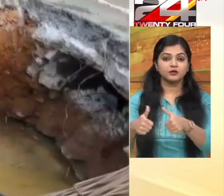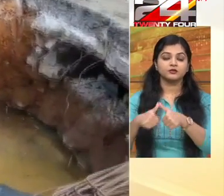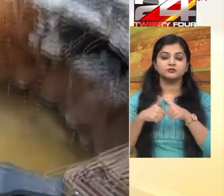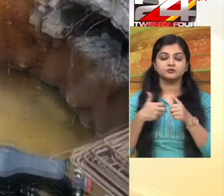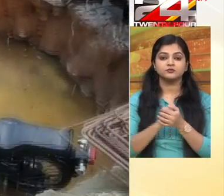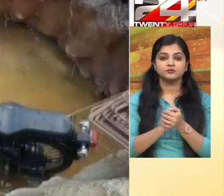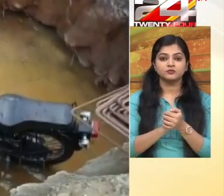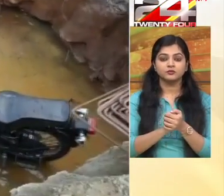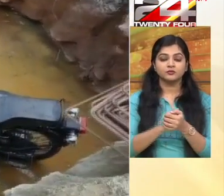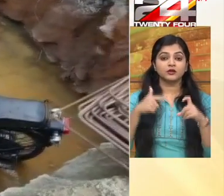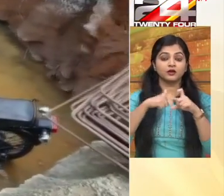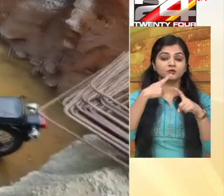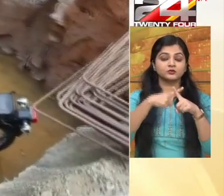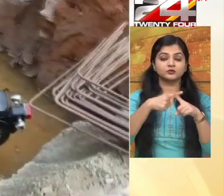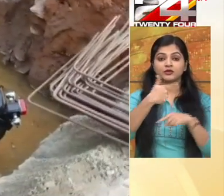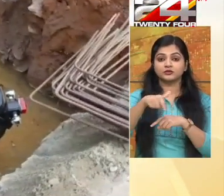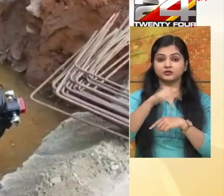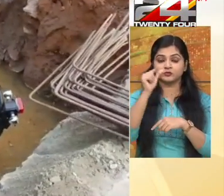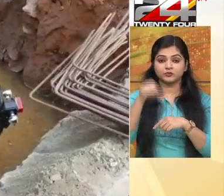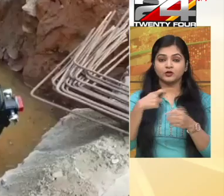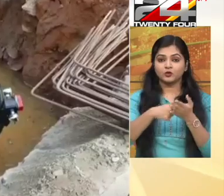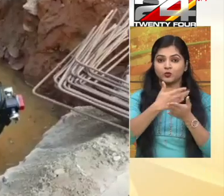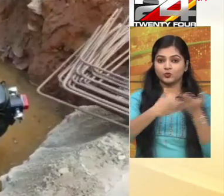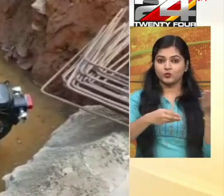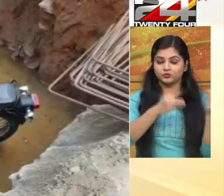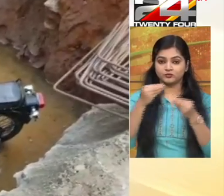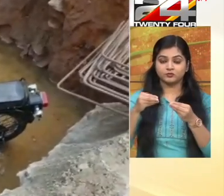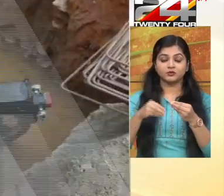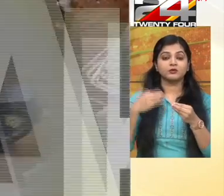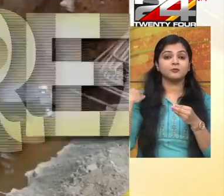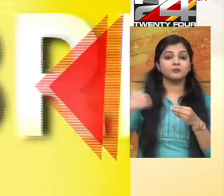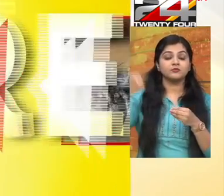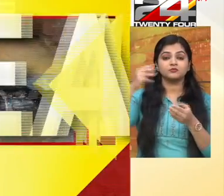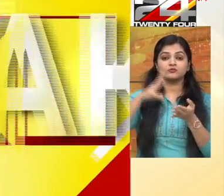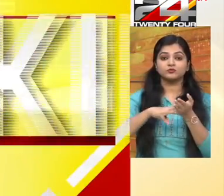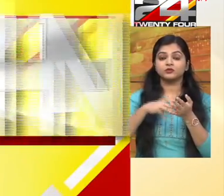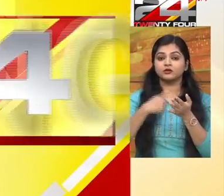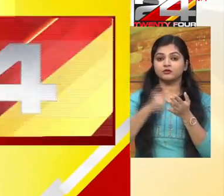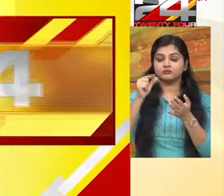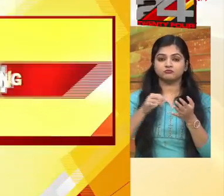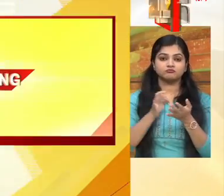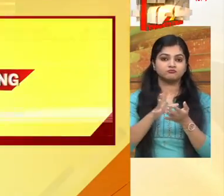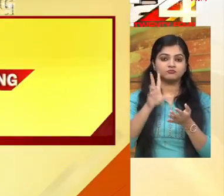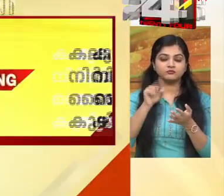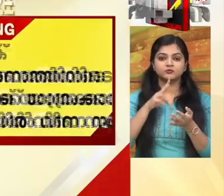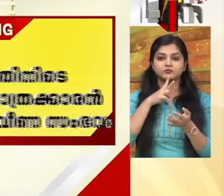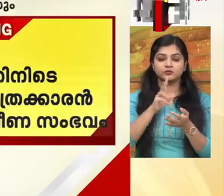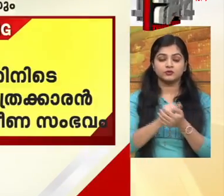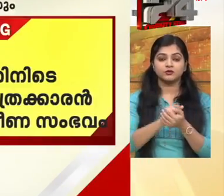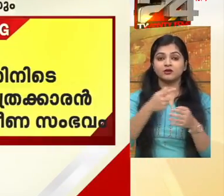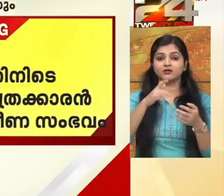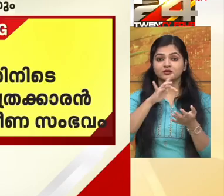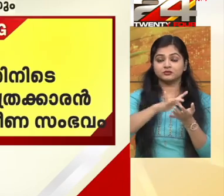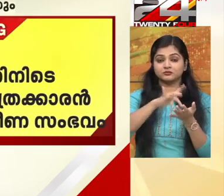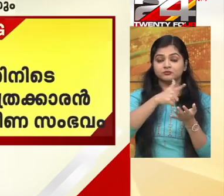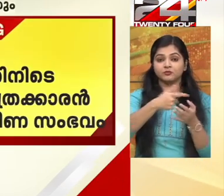ഉന്മേഷ്, നേരത്തെ എക്സിക്യൂട്ടീവ് എഞ്ചിനീയർ ഈ വിഷയത്തിൽ നൽകിയ റിപ്പോർട്ട് മന്ത്രി മുഹമ്മദ് റിയാസ് തള്ളിയിരുന്നു. താമരശ്ശേരി കലുങ്ക് നിർമ്മാണത്തിനെടുത്ത കുഴിയിൽ വീണ ബൈക്ക്